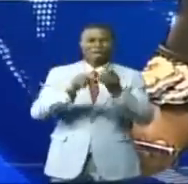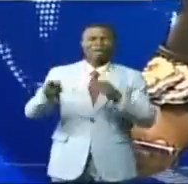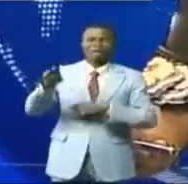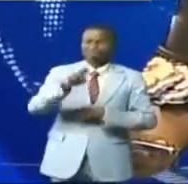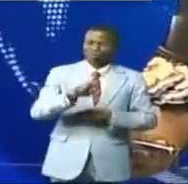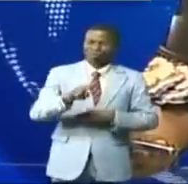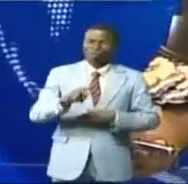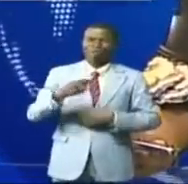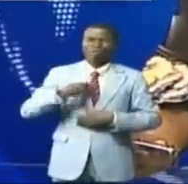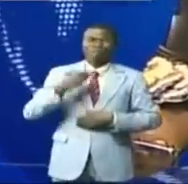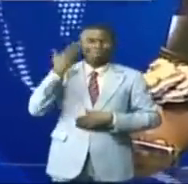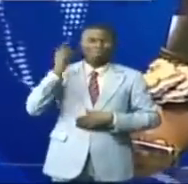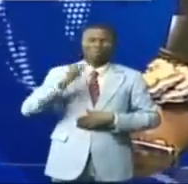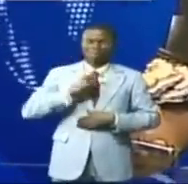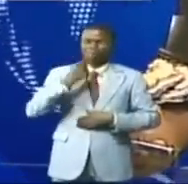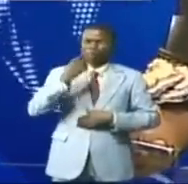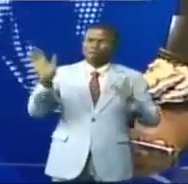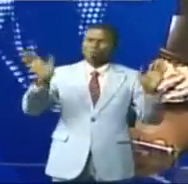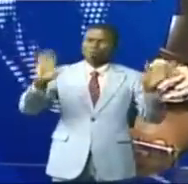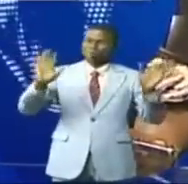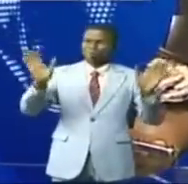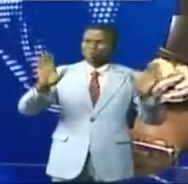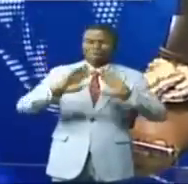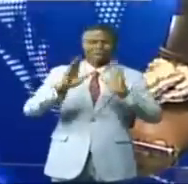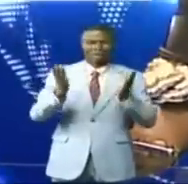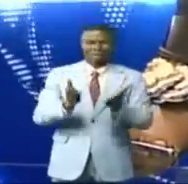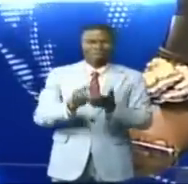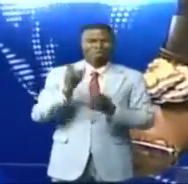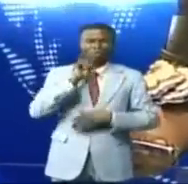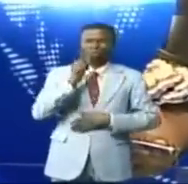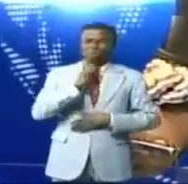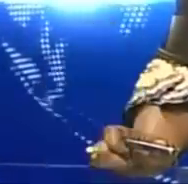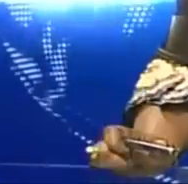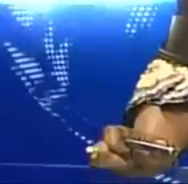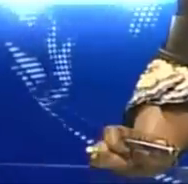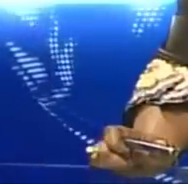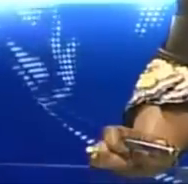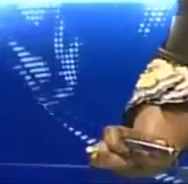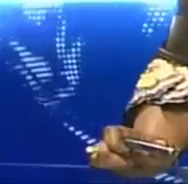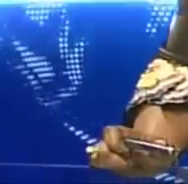je vous retrouve demain à 20h. Bon début de week-end à toutes et à tous. Au revoir.